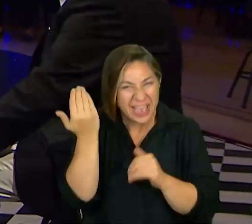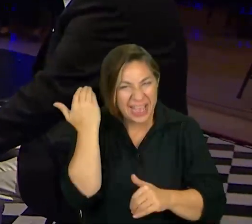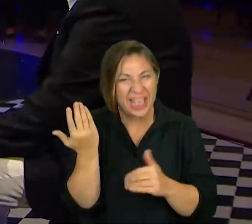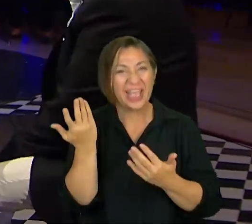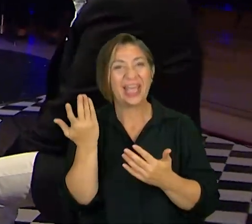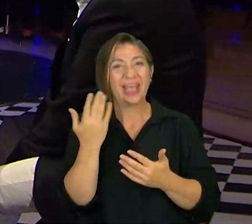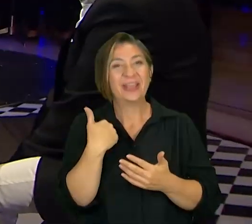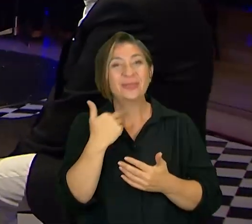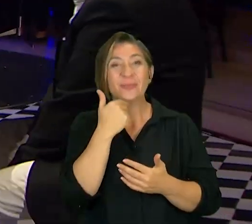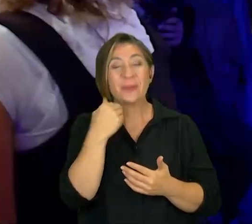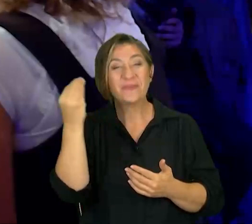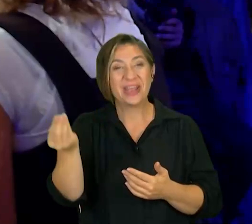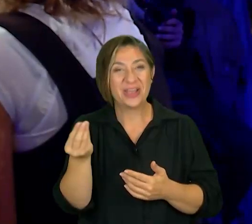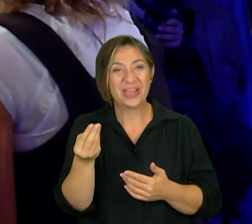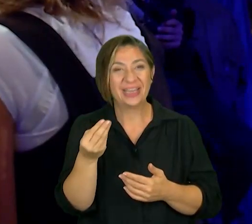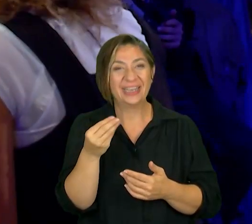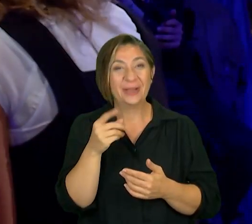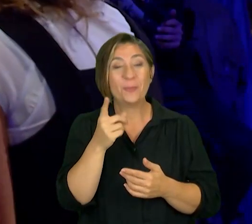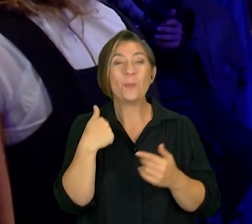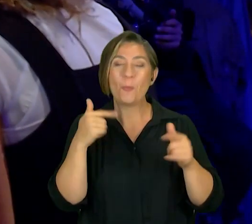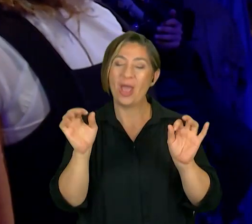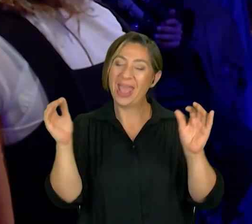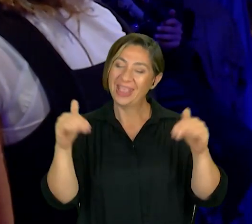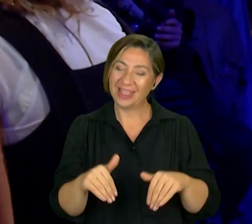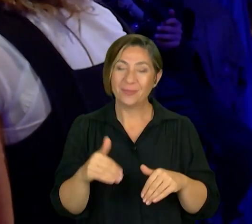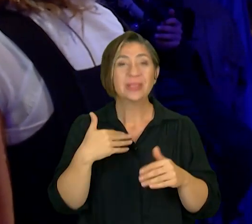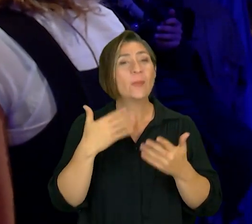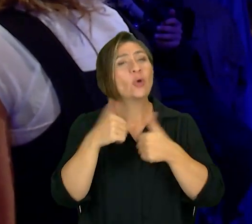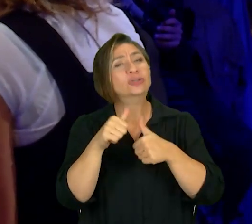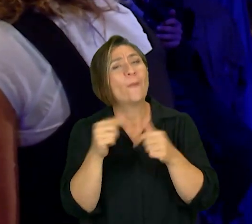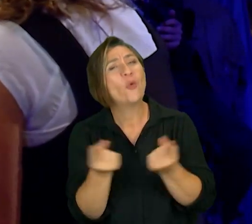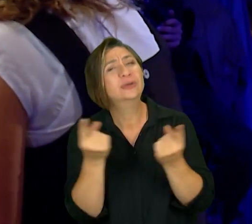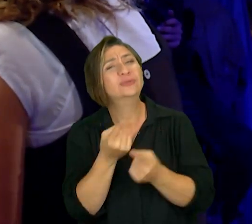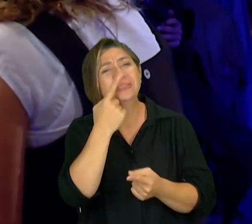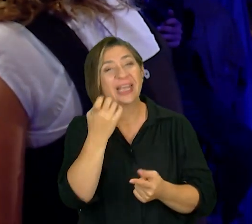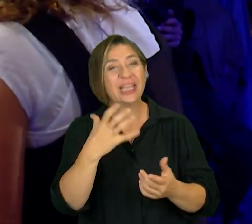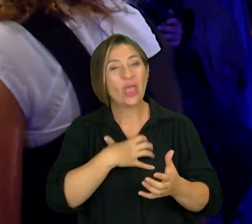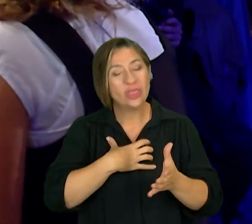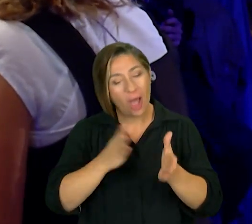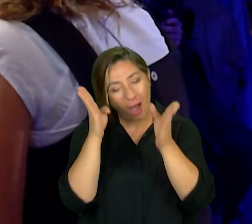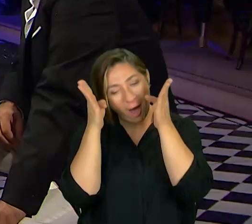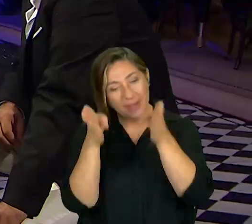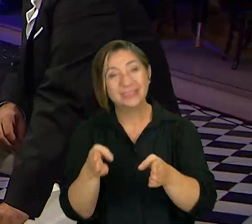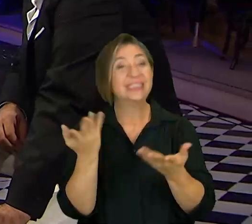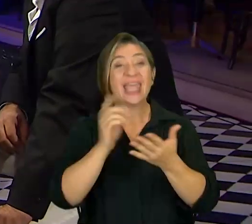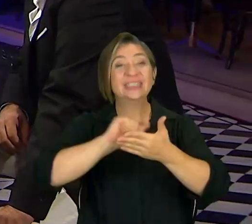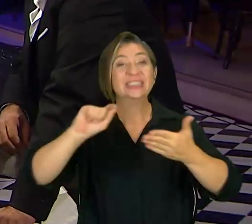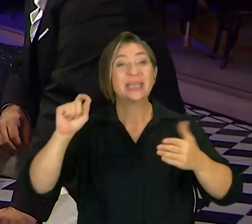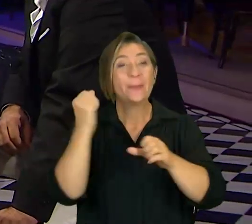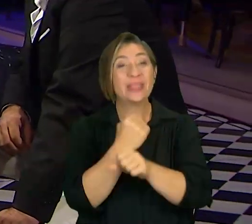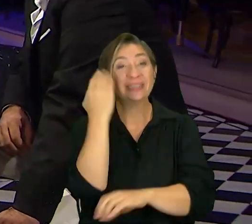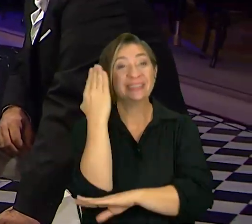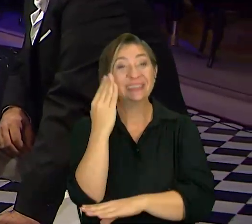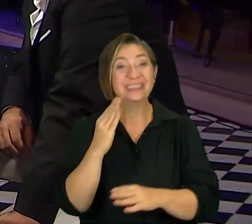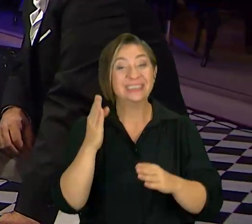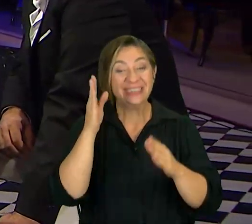Benim telefonumu sen veriyorum. Sen ne yazsın böyle senin mezar taşında? Böyle mesela yani kendini adadığı filan ne yazacak senin mezar taşında?